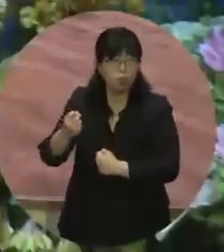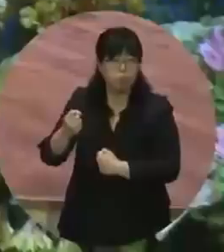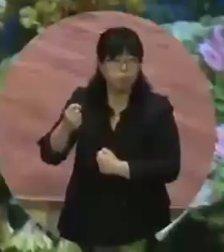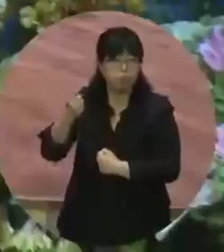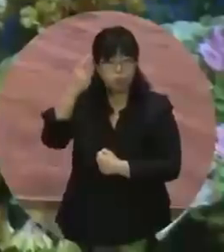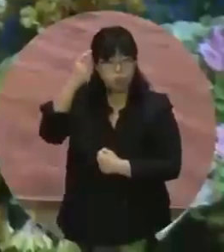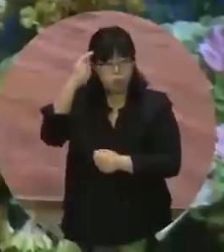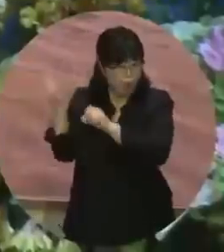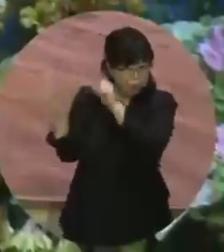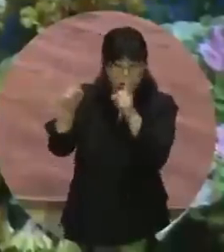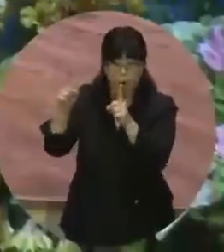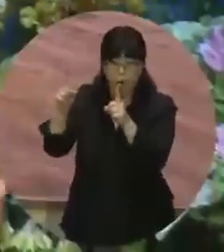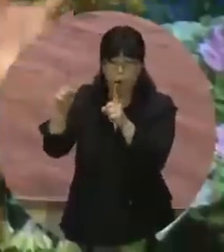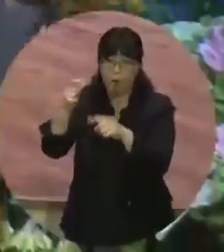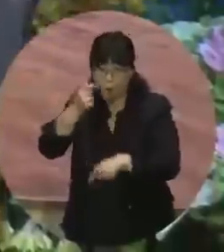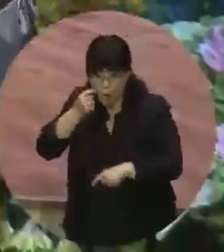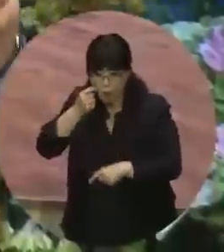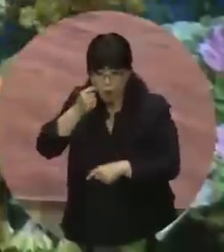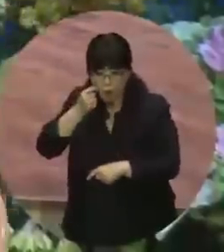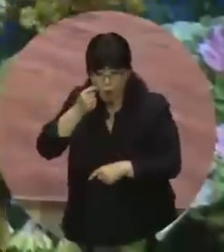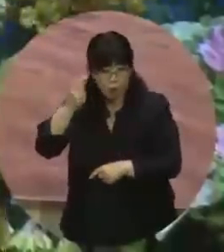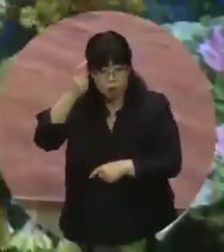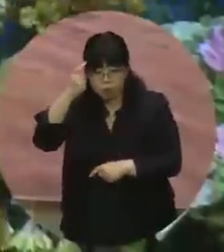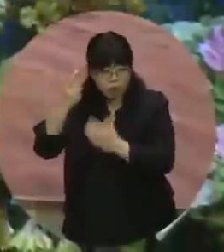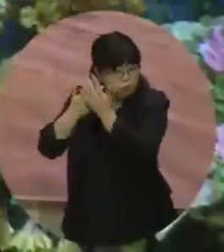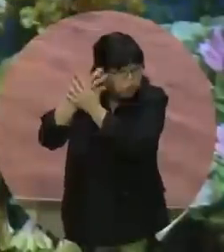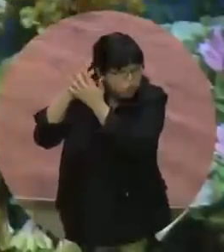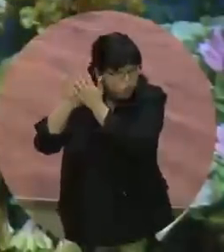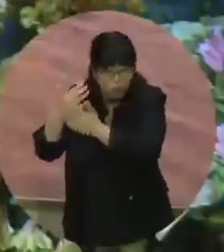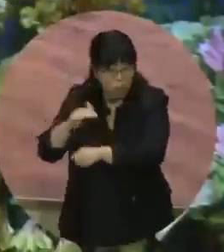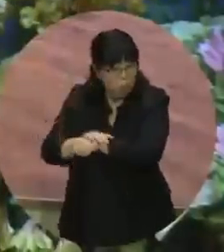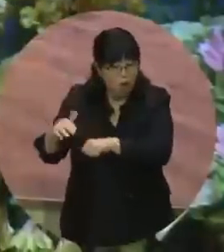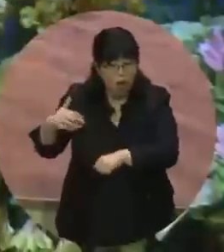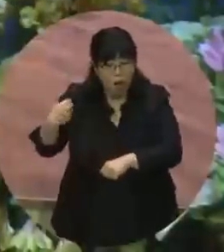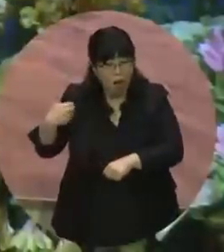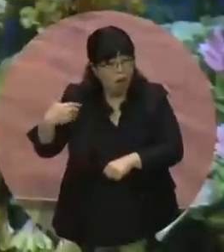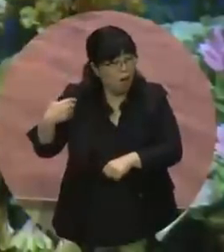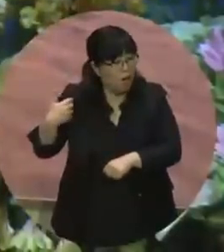알면서도 또 당해버려. 막 화내버리고.